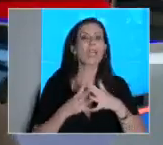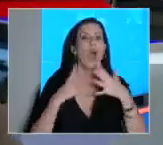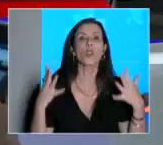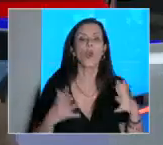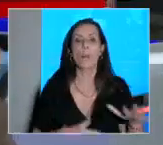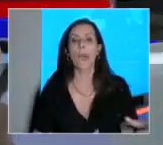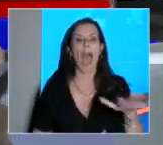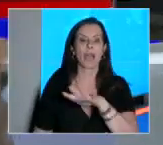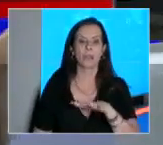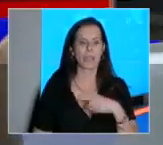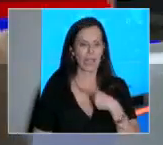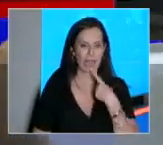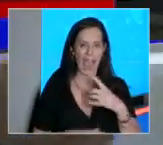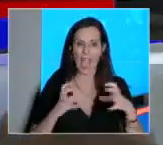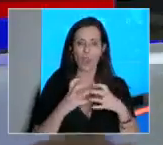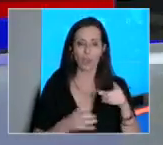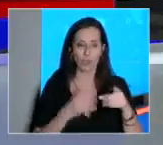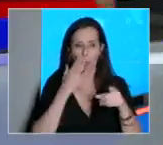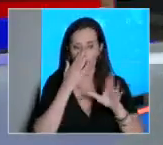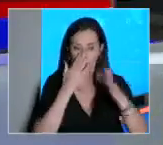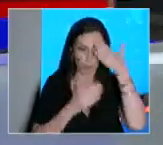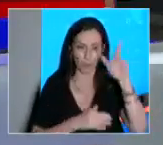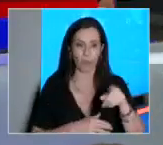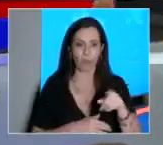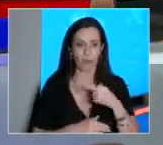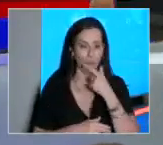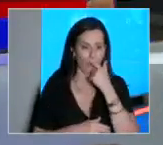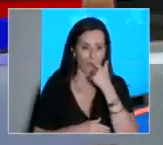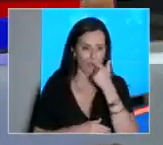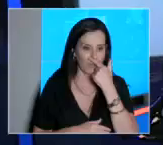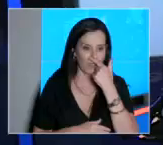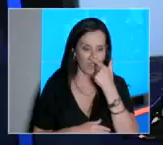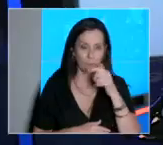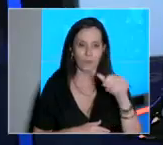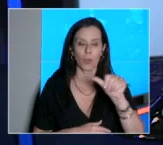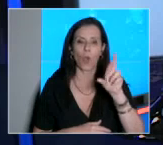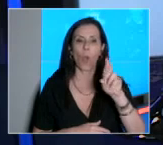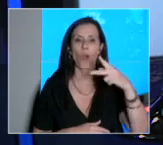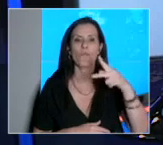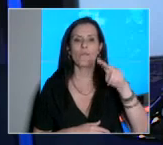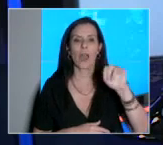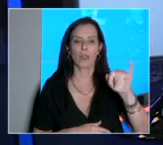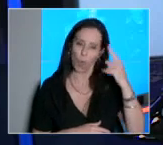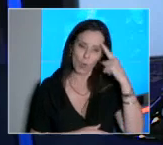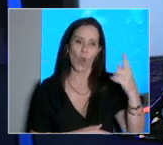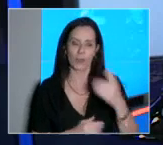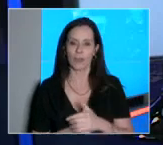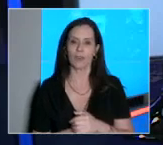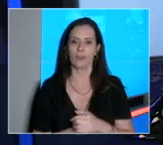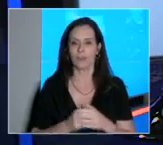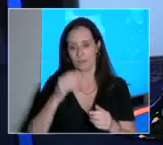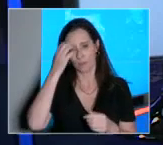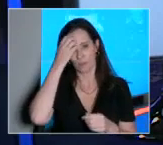גדול בארץ. נגיד לך עדות שאתה כדוקטור לא מכיר. אתה יודע מה זה אורפלי? כך, תקיש על